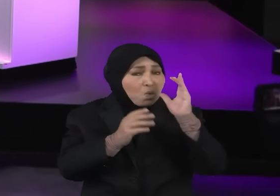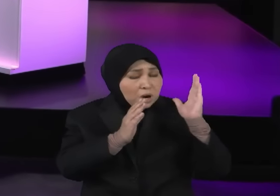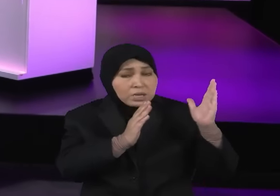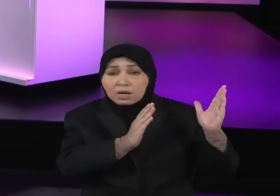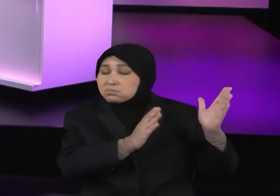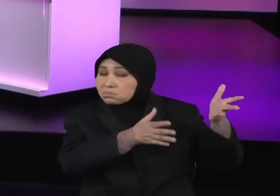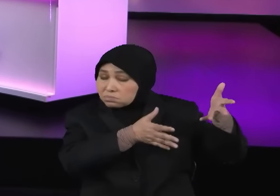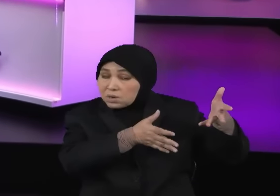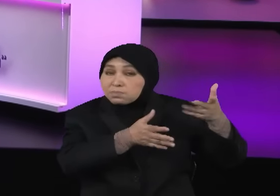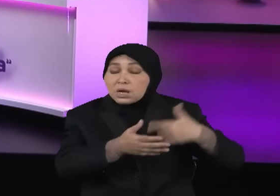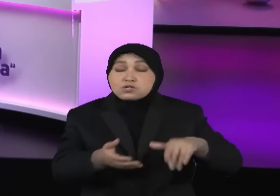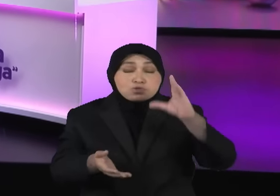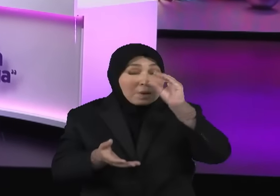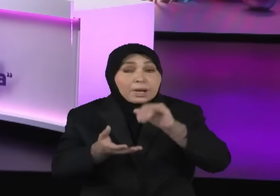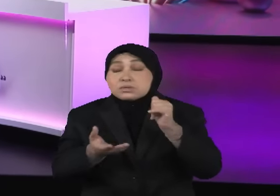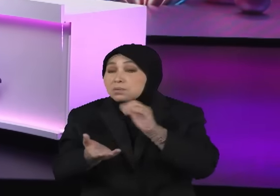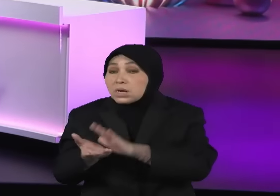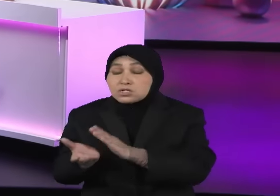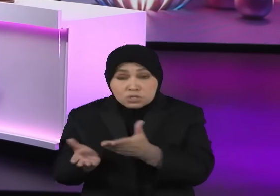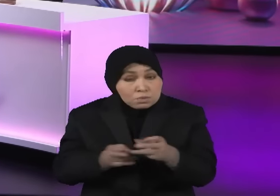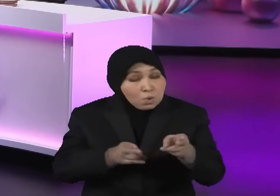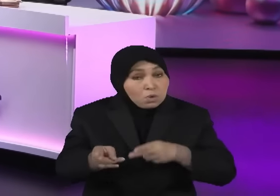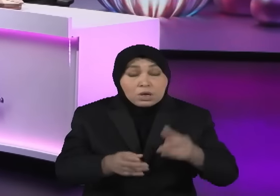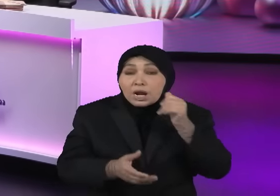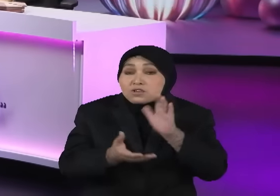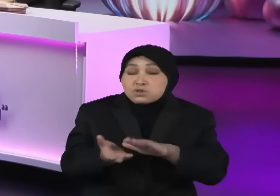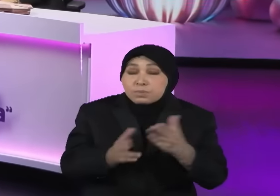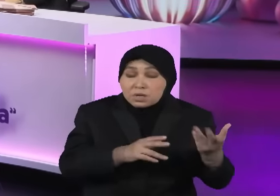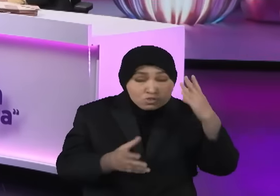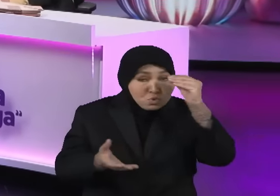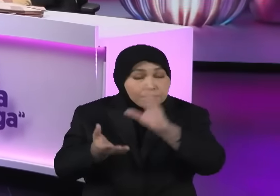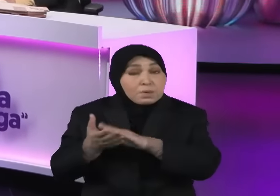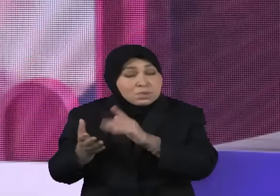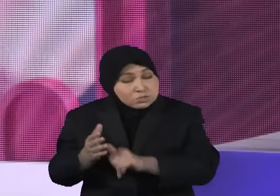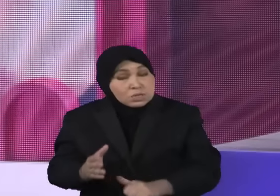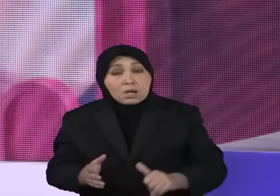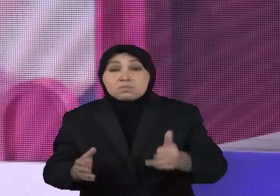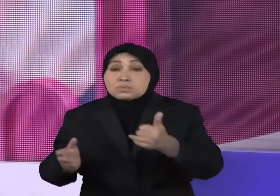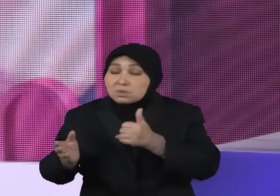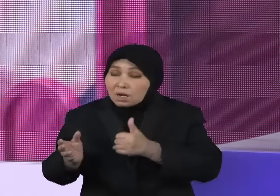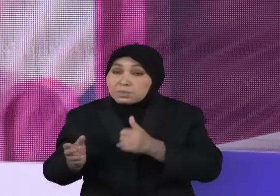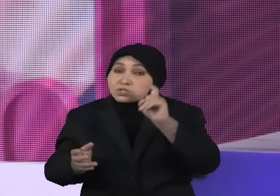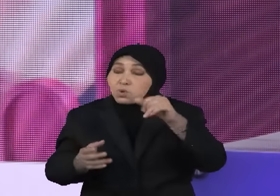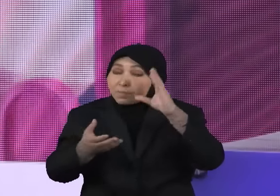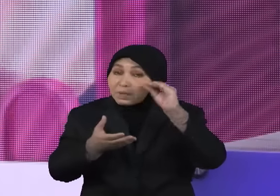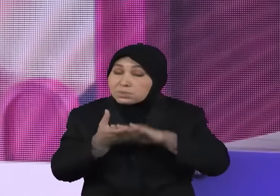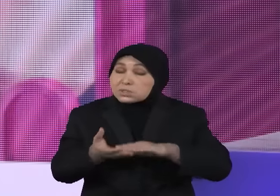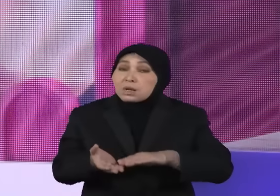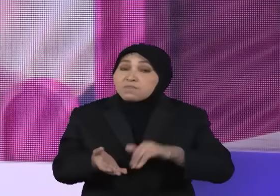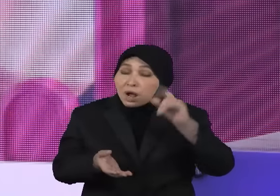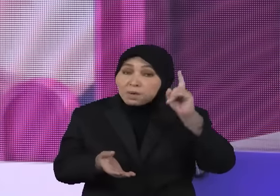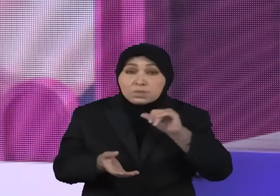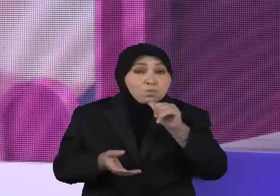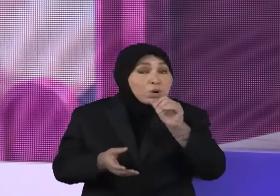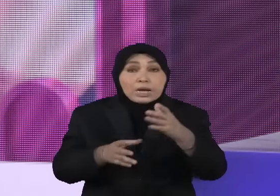kalau suami meninggal, isterilah kena uruskan biasanya. Kalau isteri meninggal, mungkin suami kena tinggalkan, dan suami pun kena faham kalau isteri meninggal, bukan